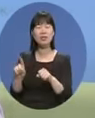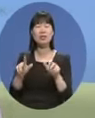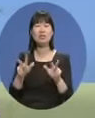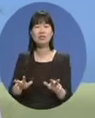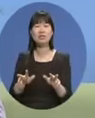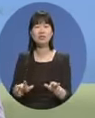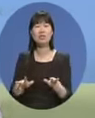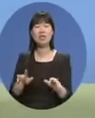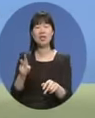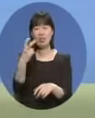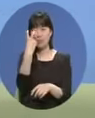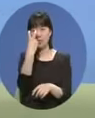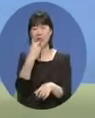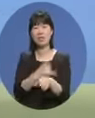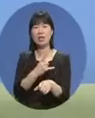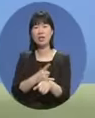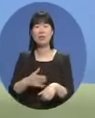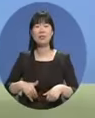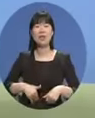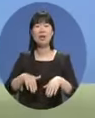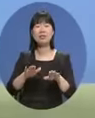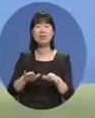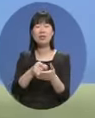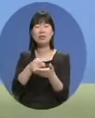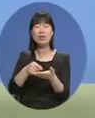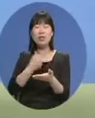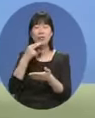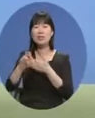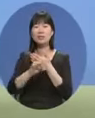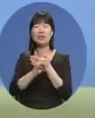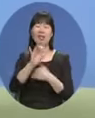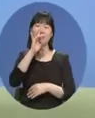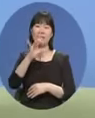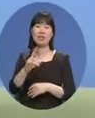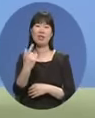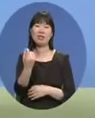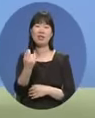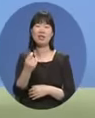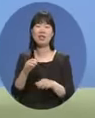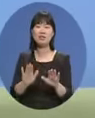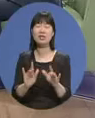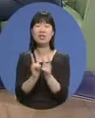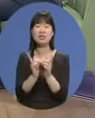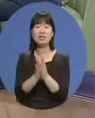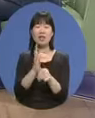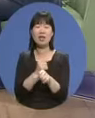현재 어떤지 모니터를 할 수 있어야 되는데 네. 사실 적지 않으면 모니터가 안 됩니다. 맞습니다. 네. 이걸